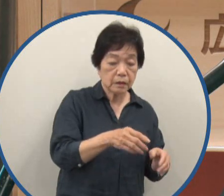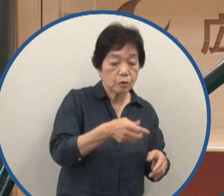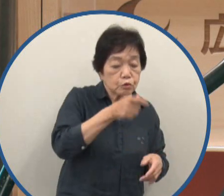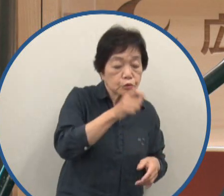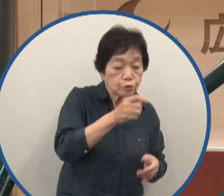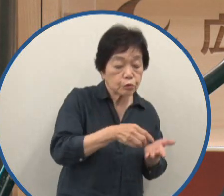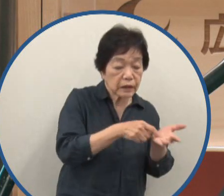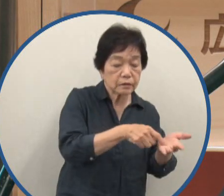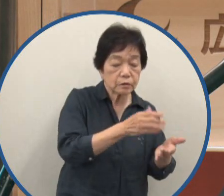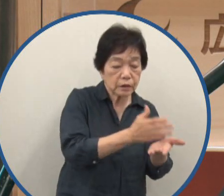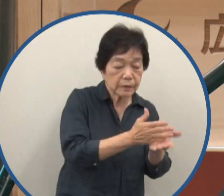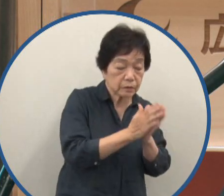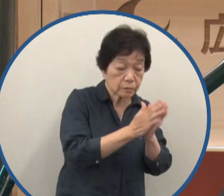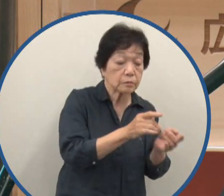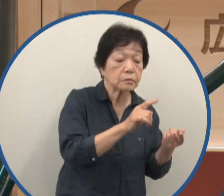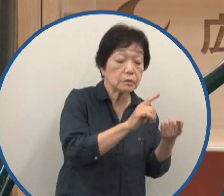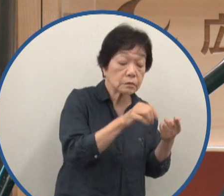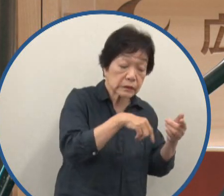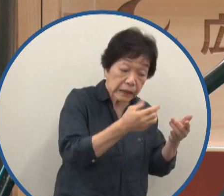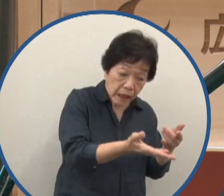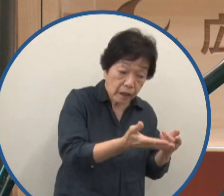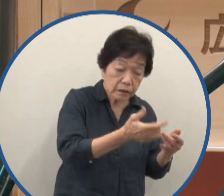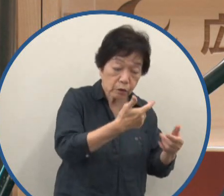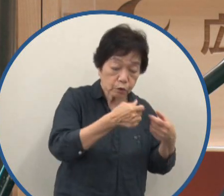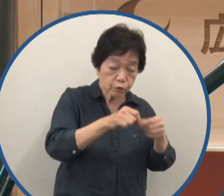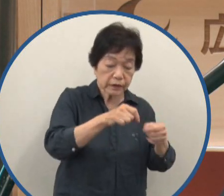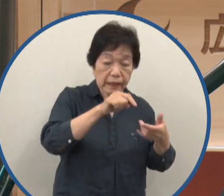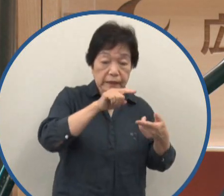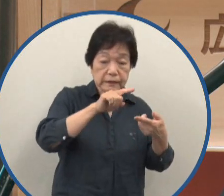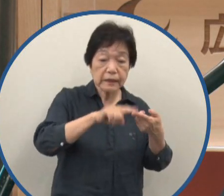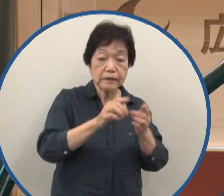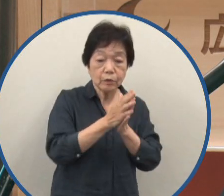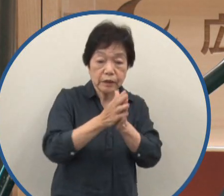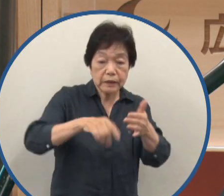するとか、中身は分かりませんけれども、